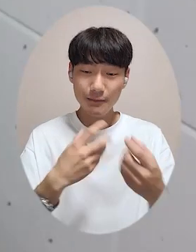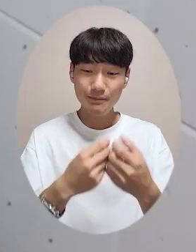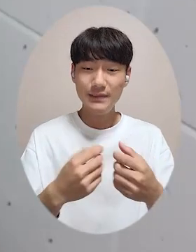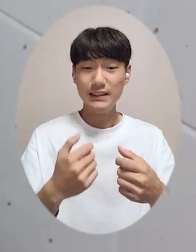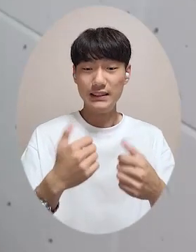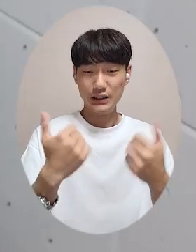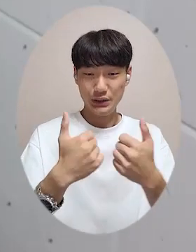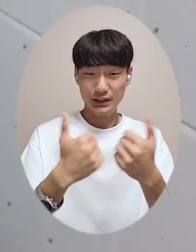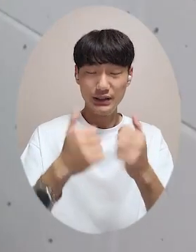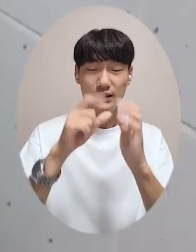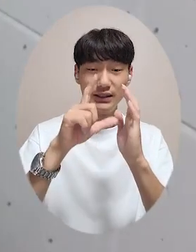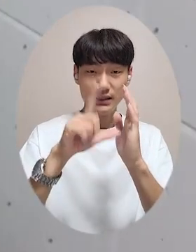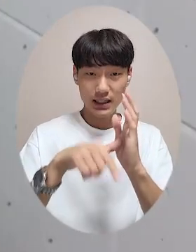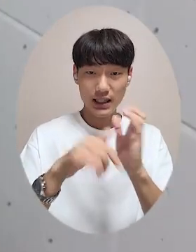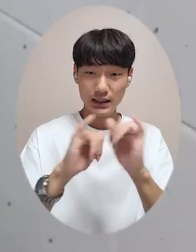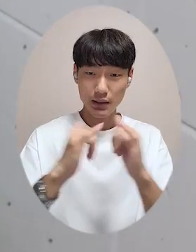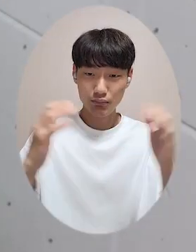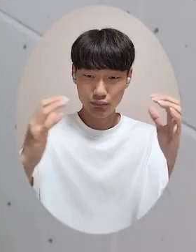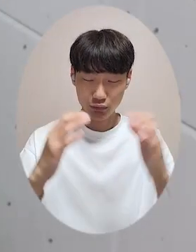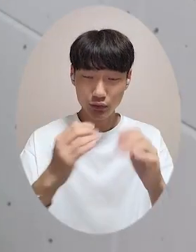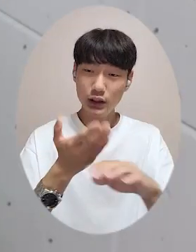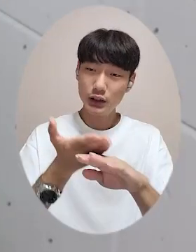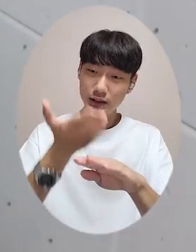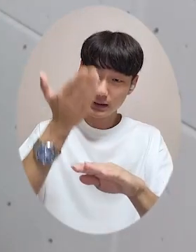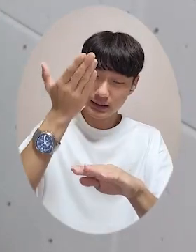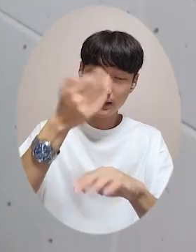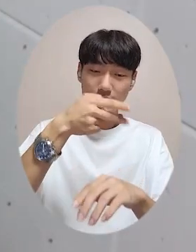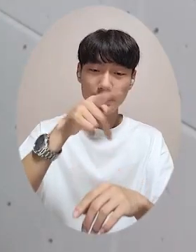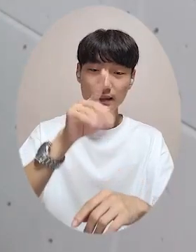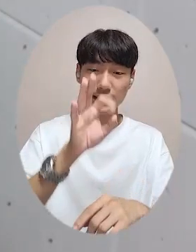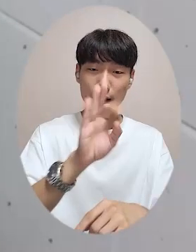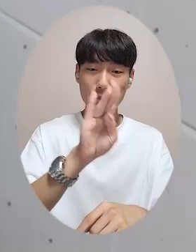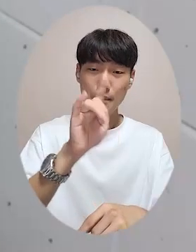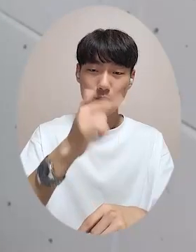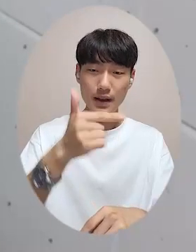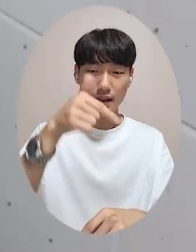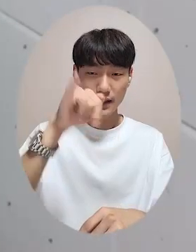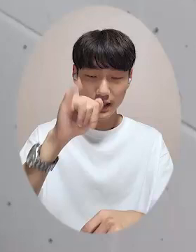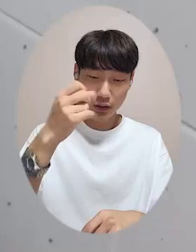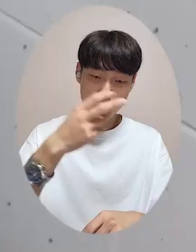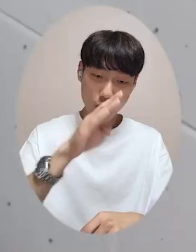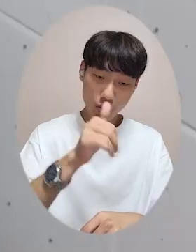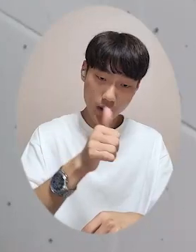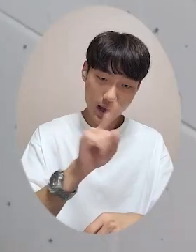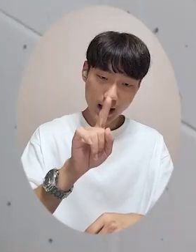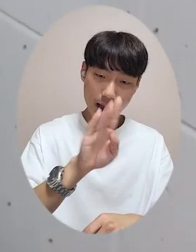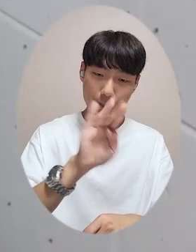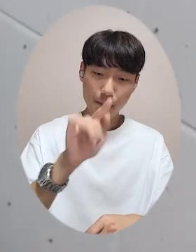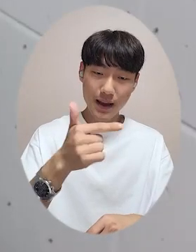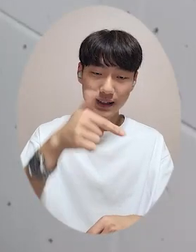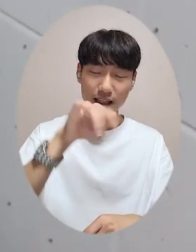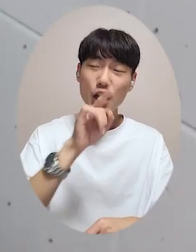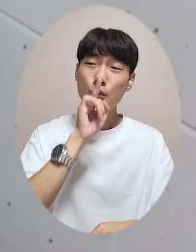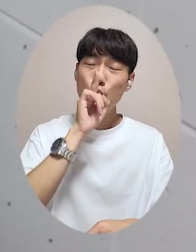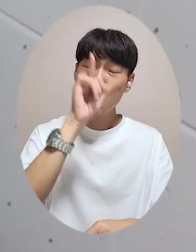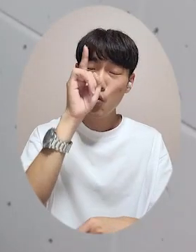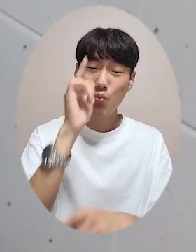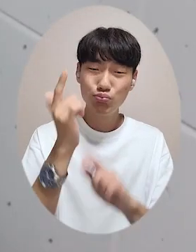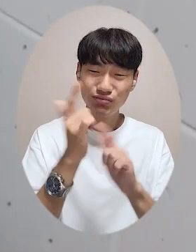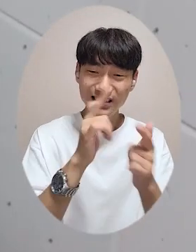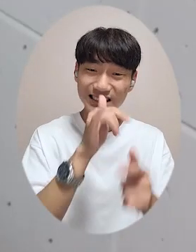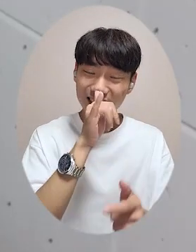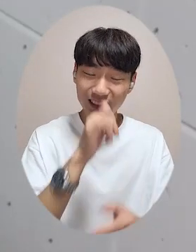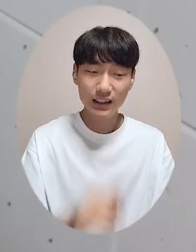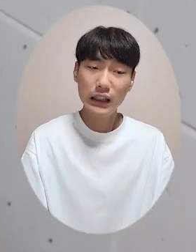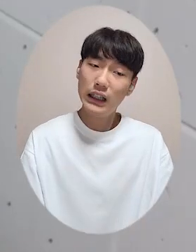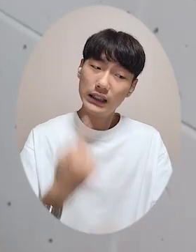토론을 하잖아요. 뭐 상반기 실조, 뭐 하반기 실조, 뭐 이런 식으로 막 하잖아요. 네네. 그때 이제 재작년이랑